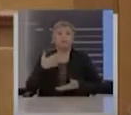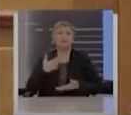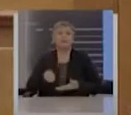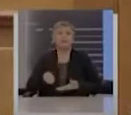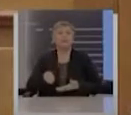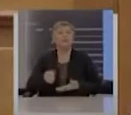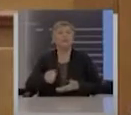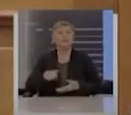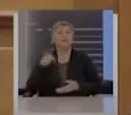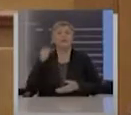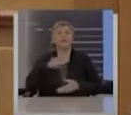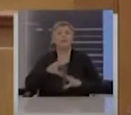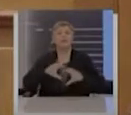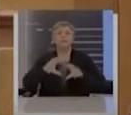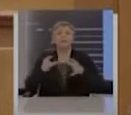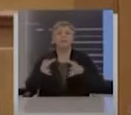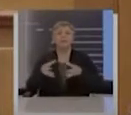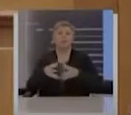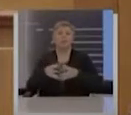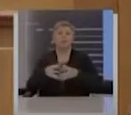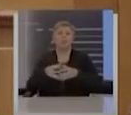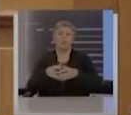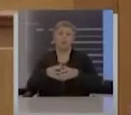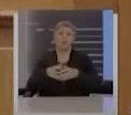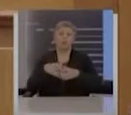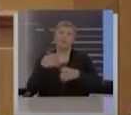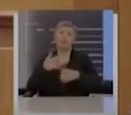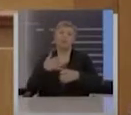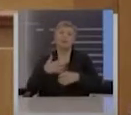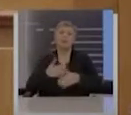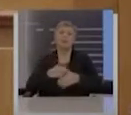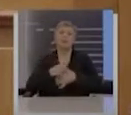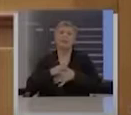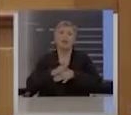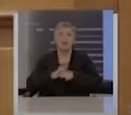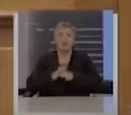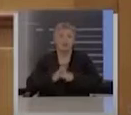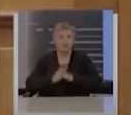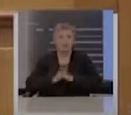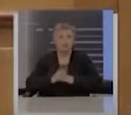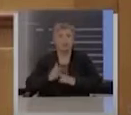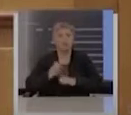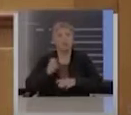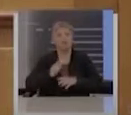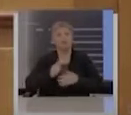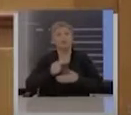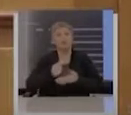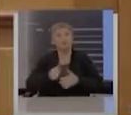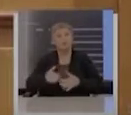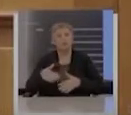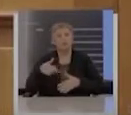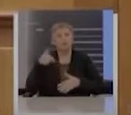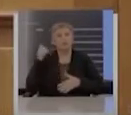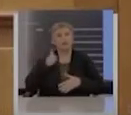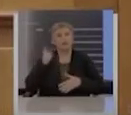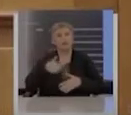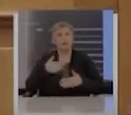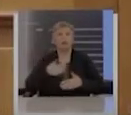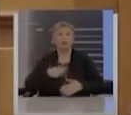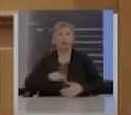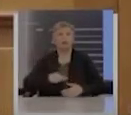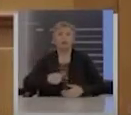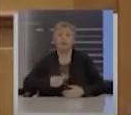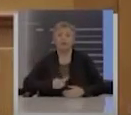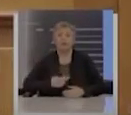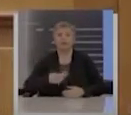LGBTQ κοινότητα. Το L από το lesbian, το G από το gay, το B από το bisexual, το T από το